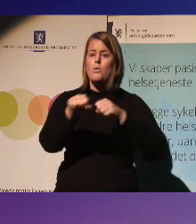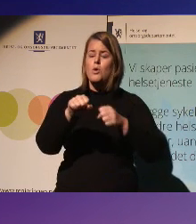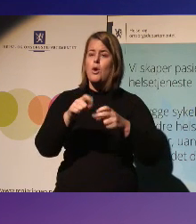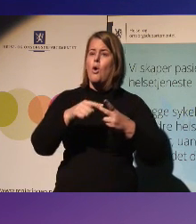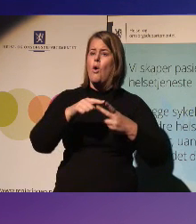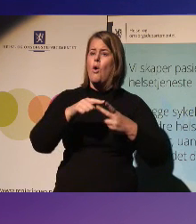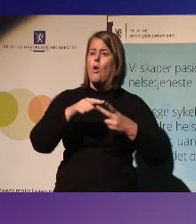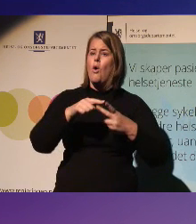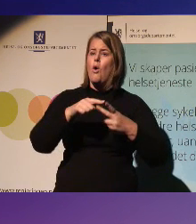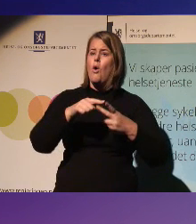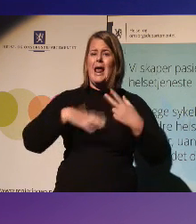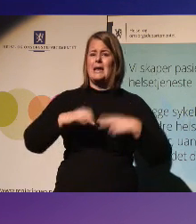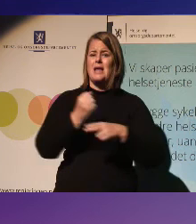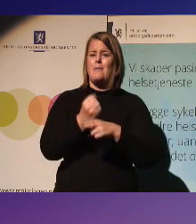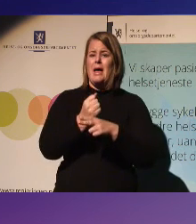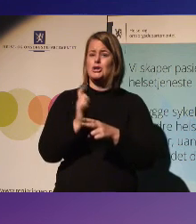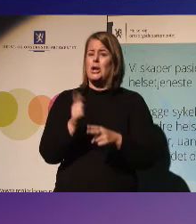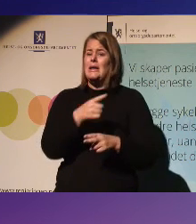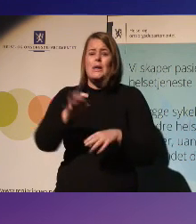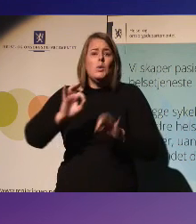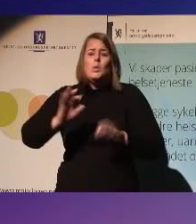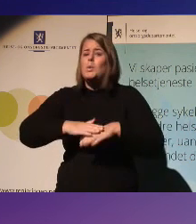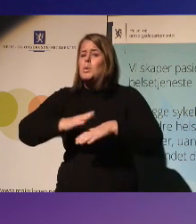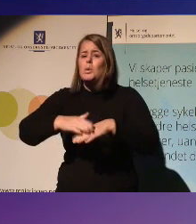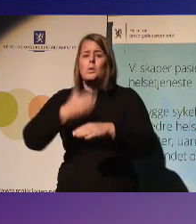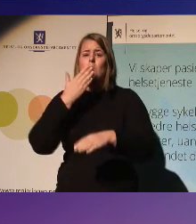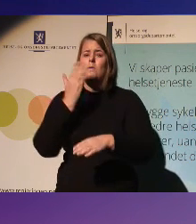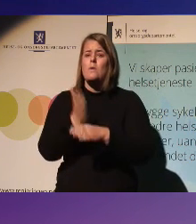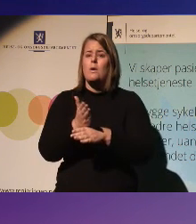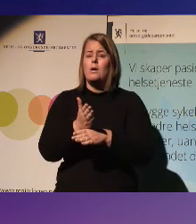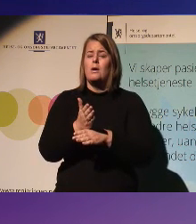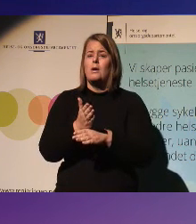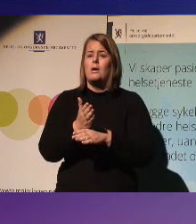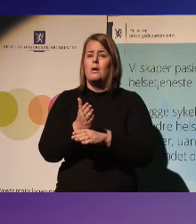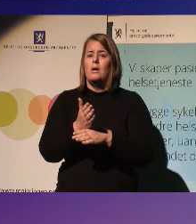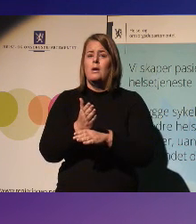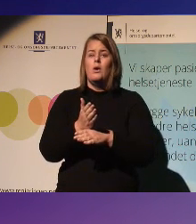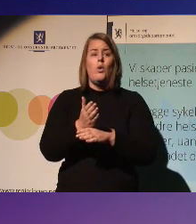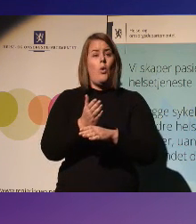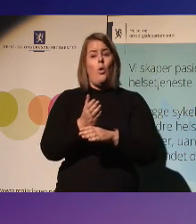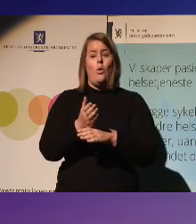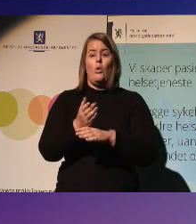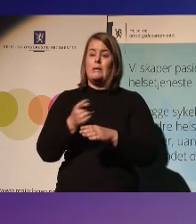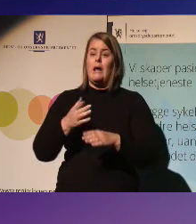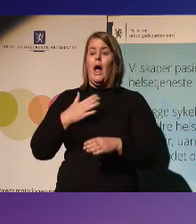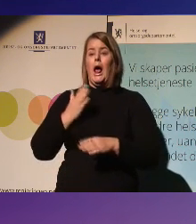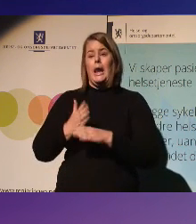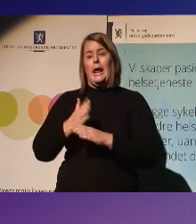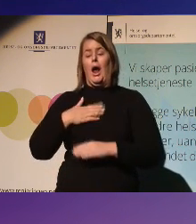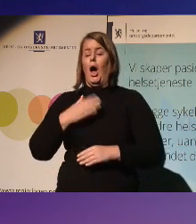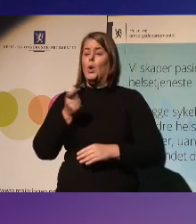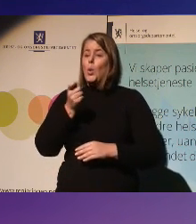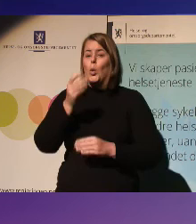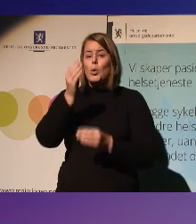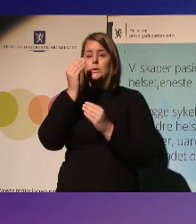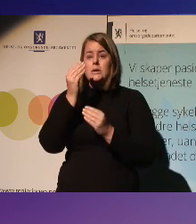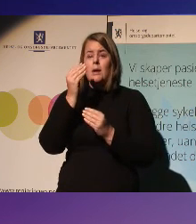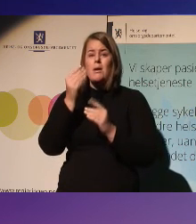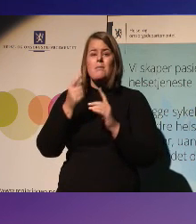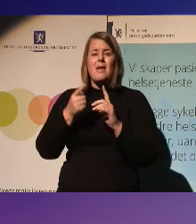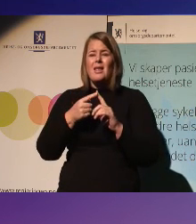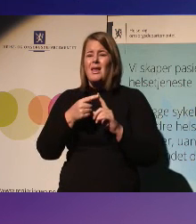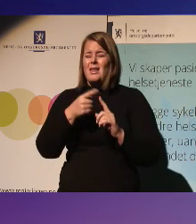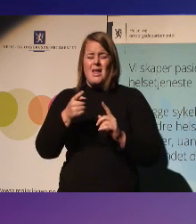Vi er ikke rustet opp slik enda at vi tar godt I bruk den kunnskapen som finnes, eller I stand til å